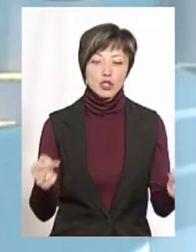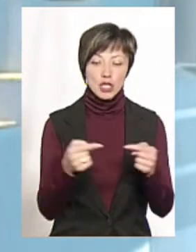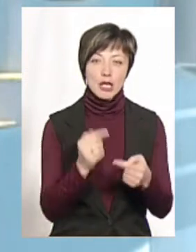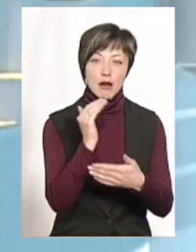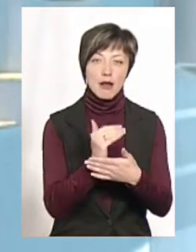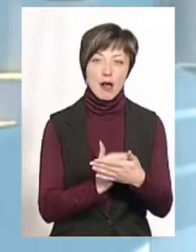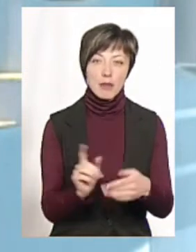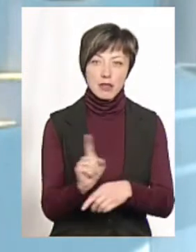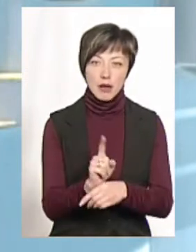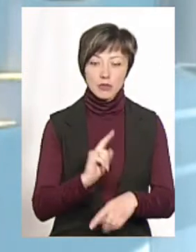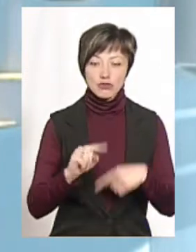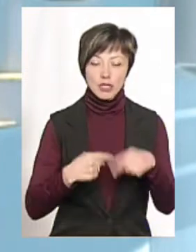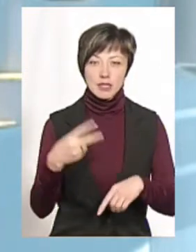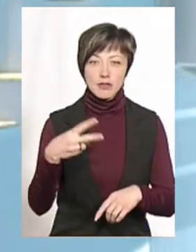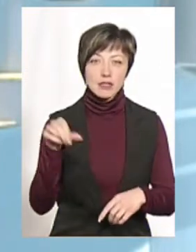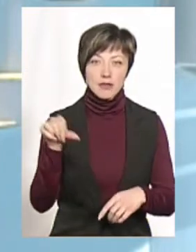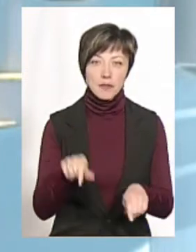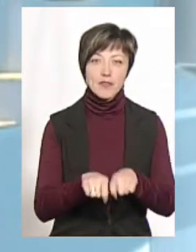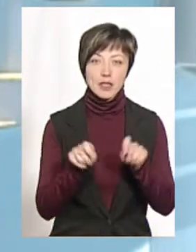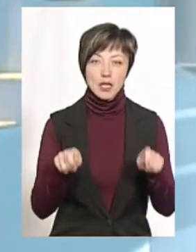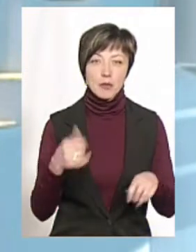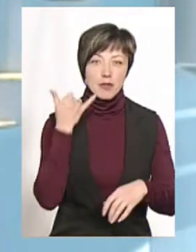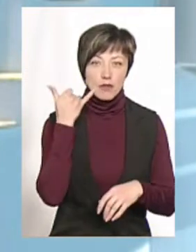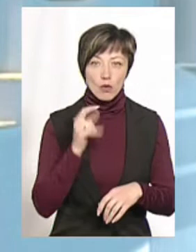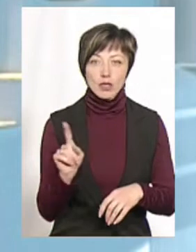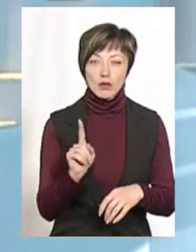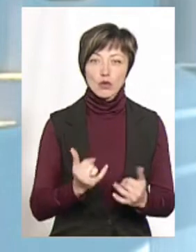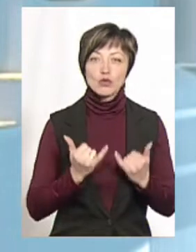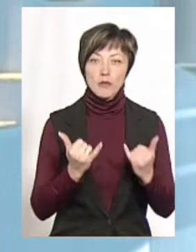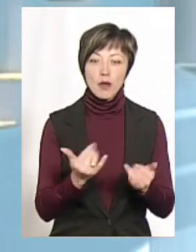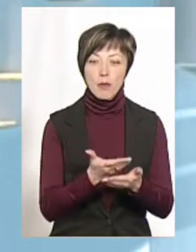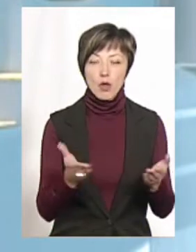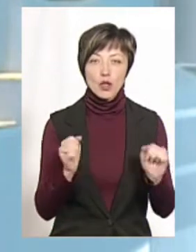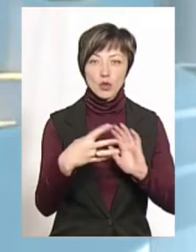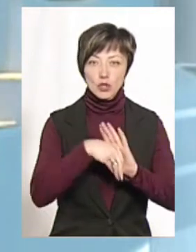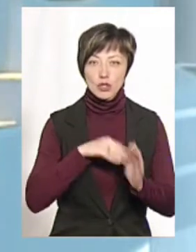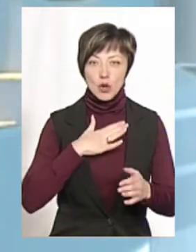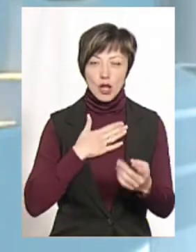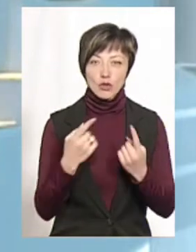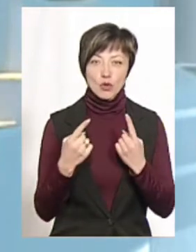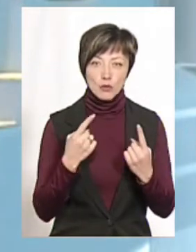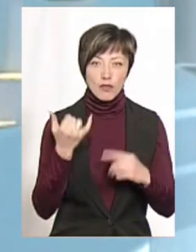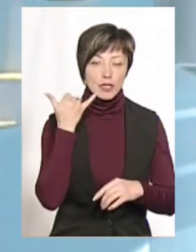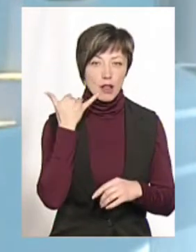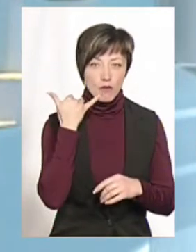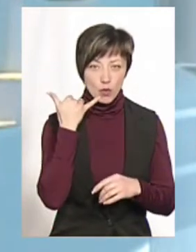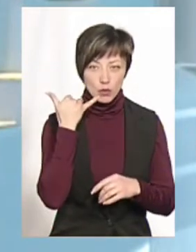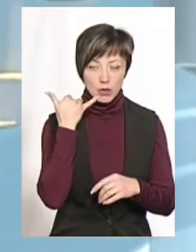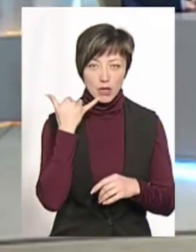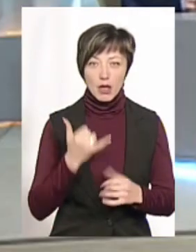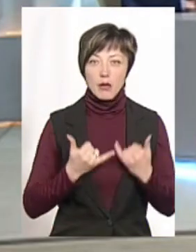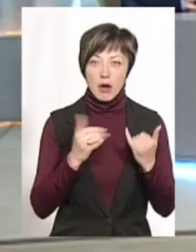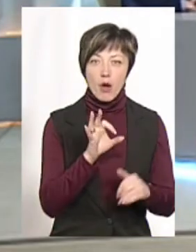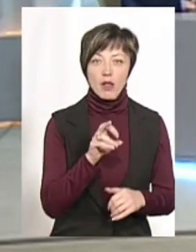регламент і таймінг. Через 20 хвилин відкриємо телефонні лінії для того, щоб ви могли долучитися до нашої розмови і телефоном.